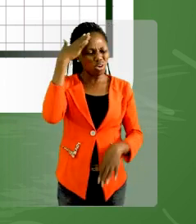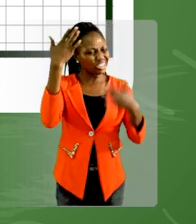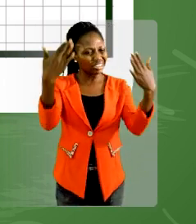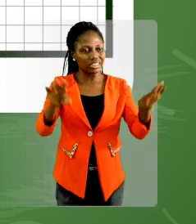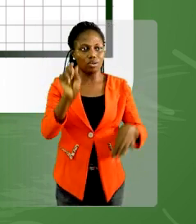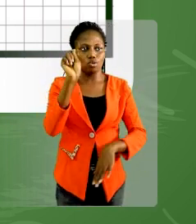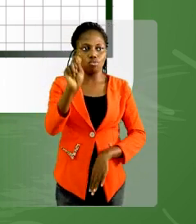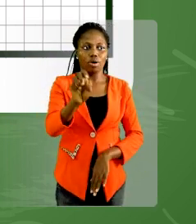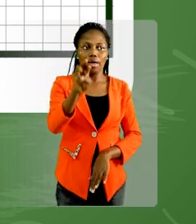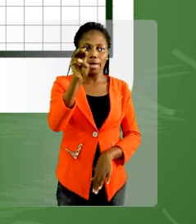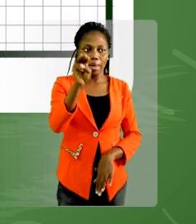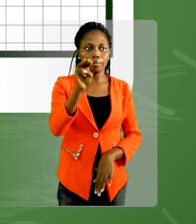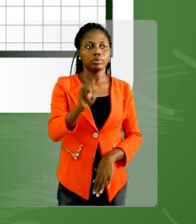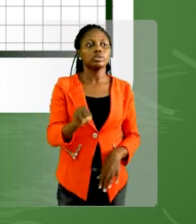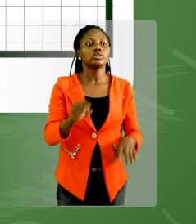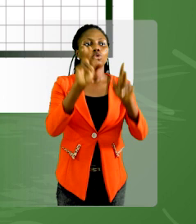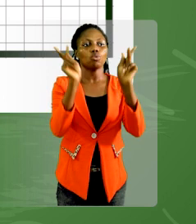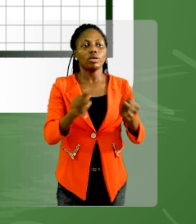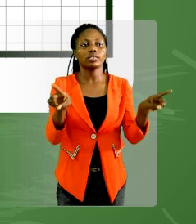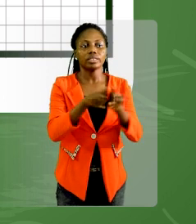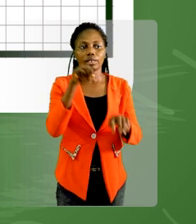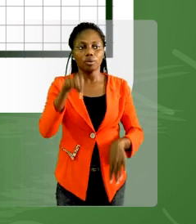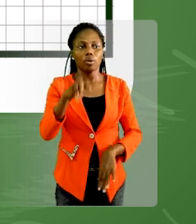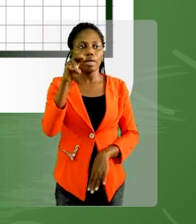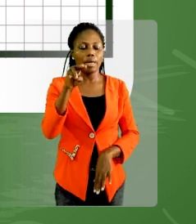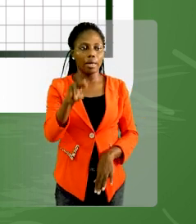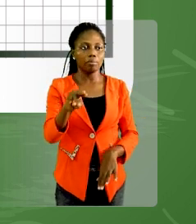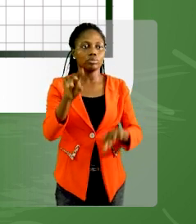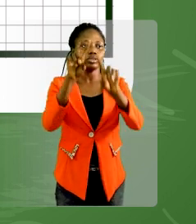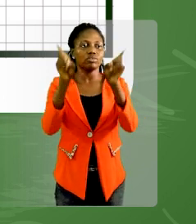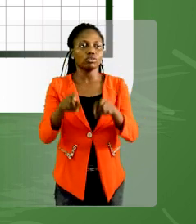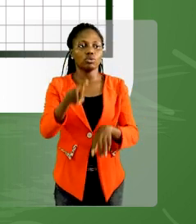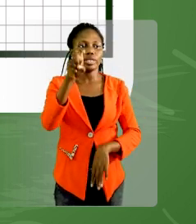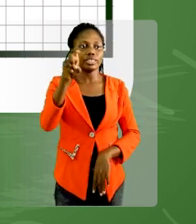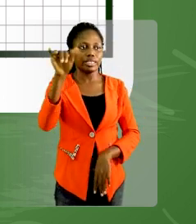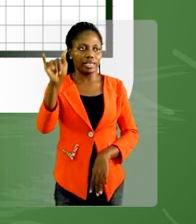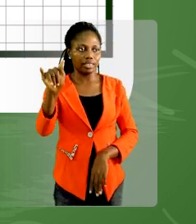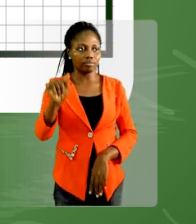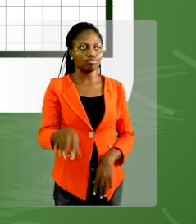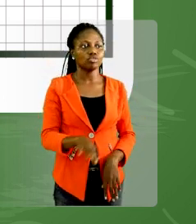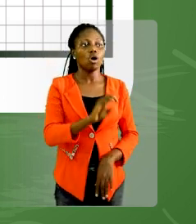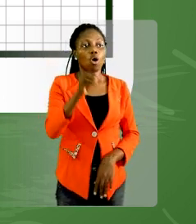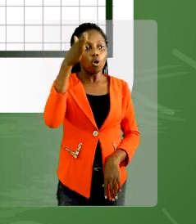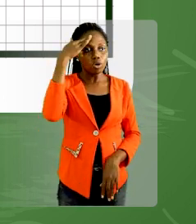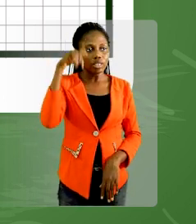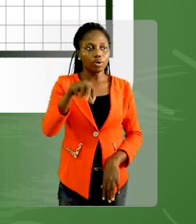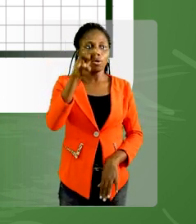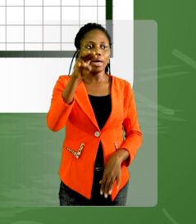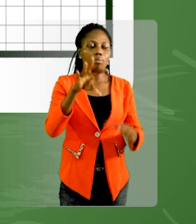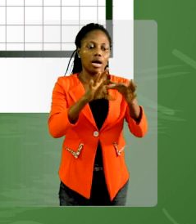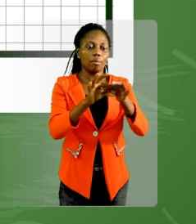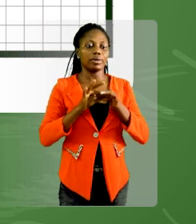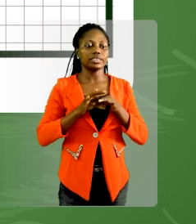tel que M a pour coordonnées X, Y. On sait que M appartient à la droite